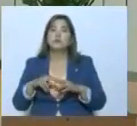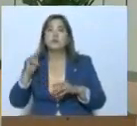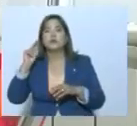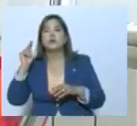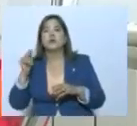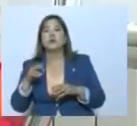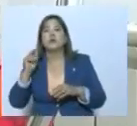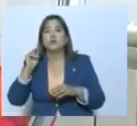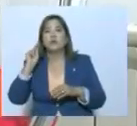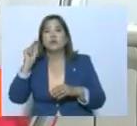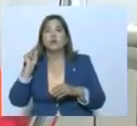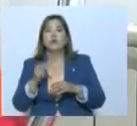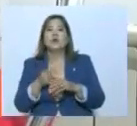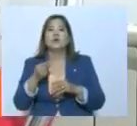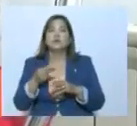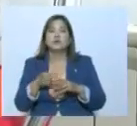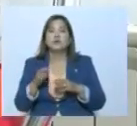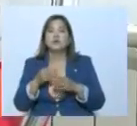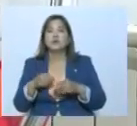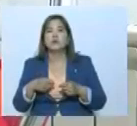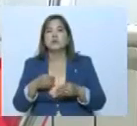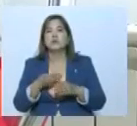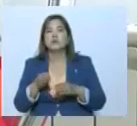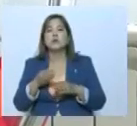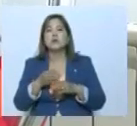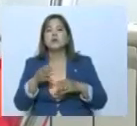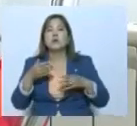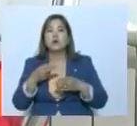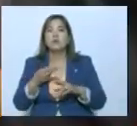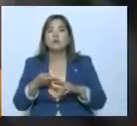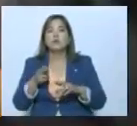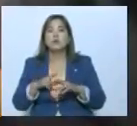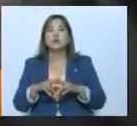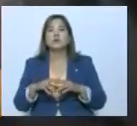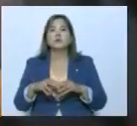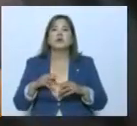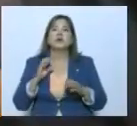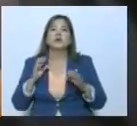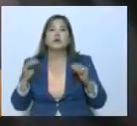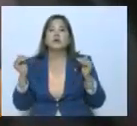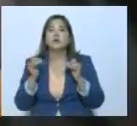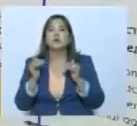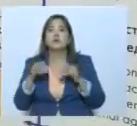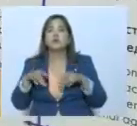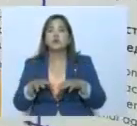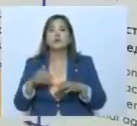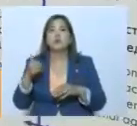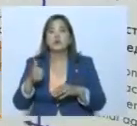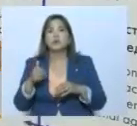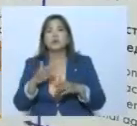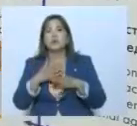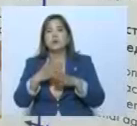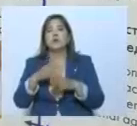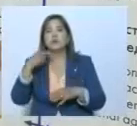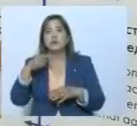төлегісі келеді. Бірнеше айдан соң кәмелет жасына толатын Назгүлім бұл қаражат студенттер үшін жақсы мүмкіндік екенін айтады. Бұл ақпаратты